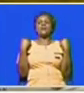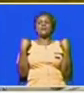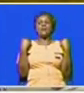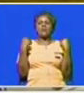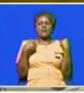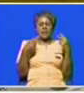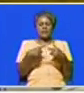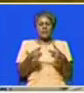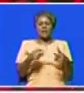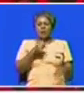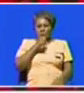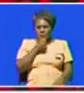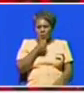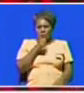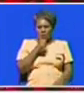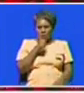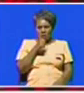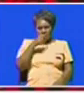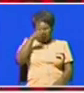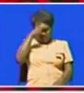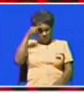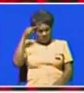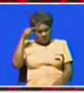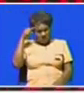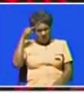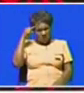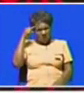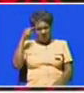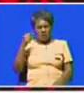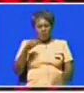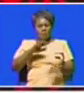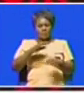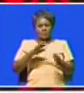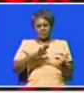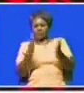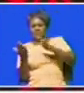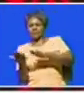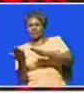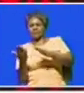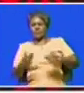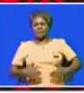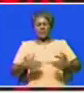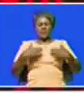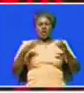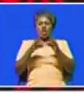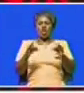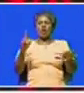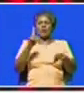naanza kukohoa, kwa sababu kuweka mwili chini inanichukua muda.